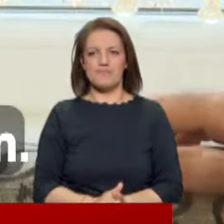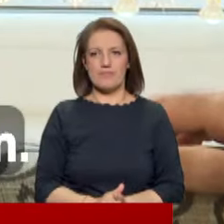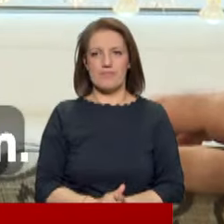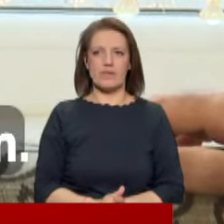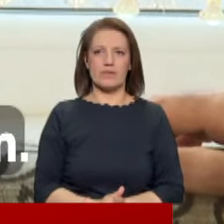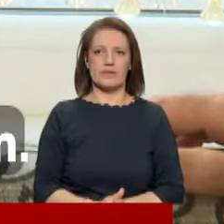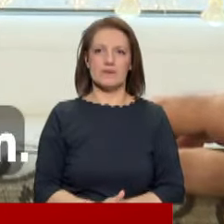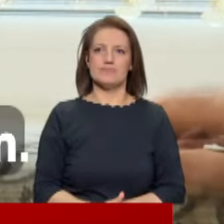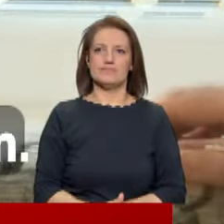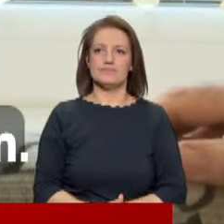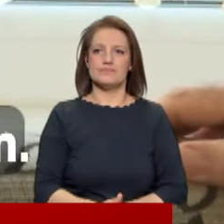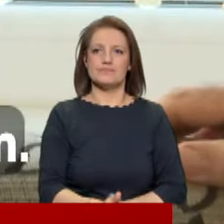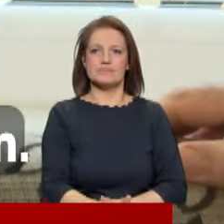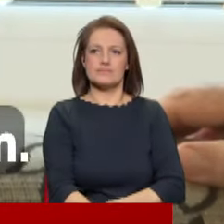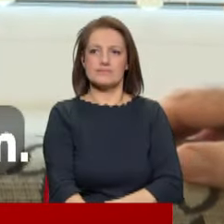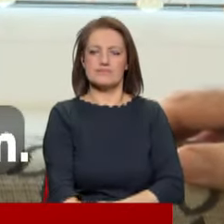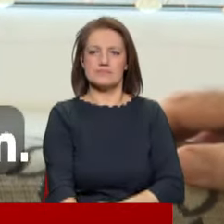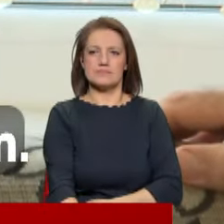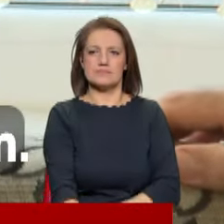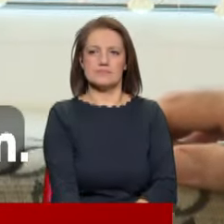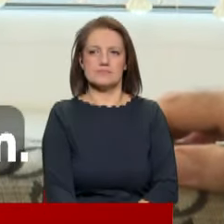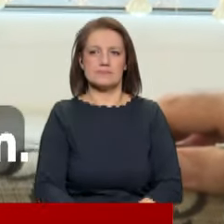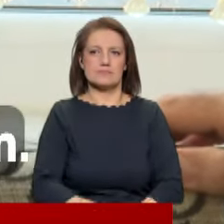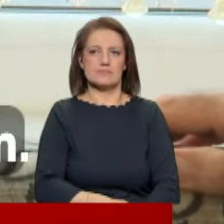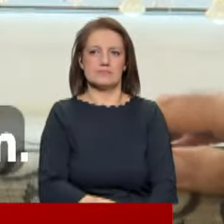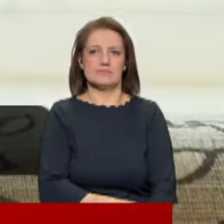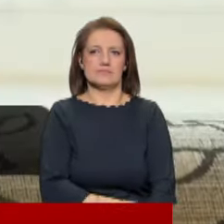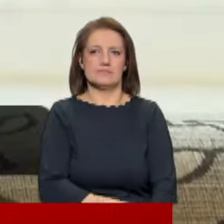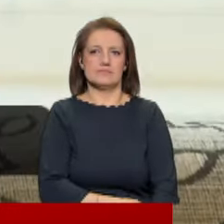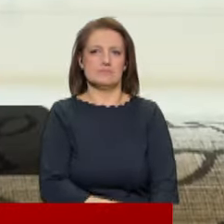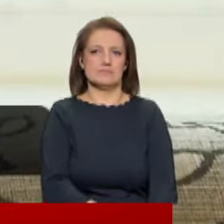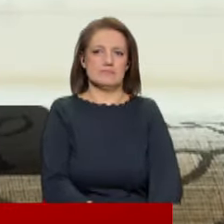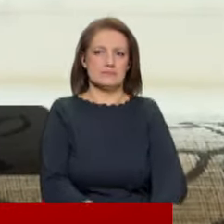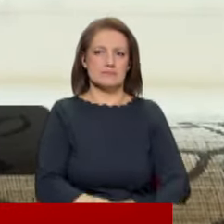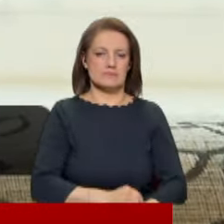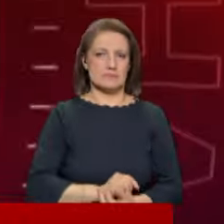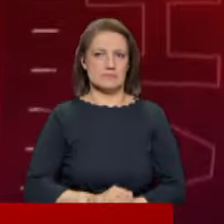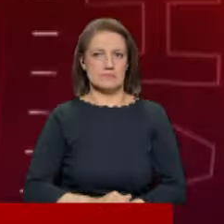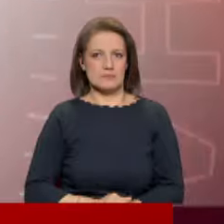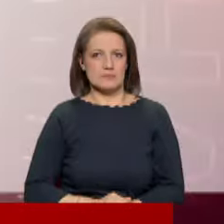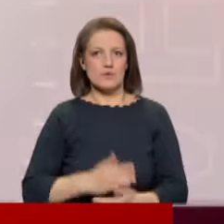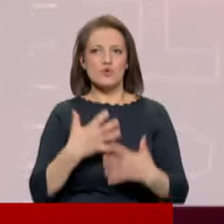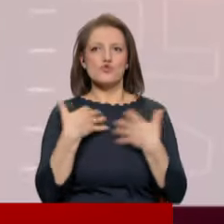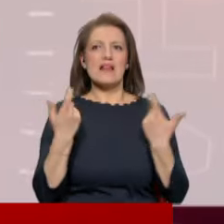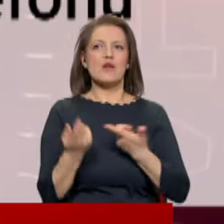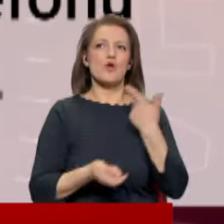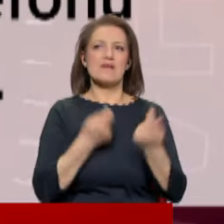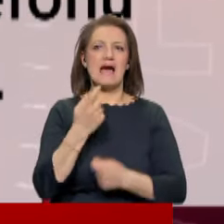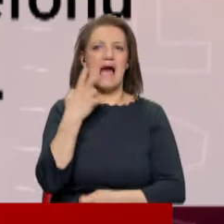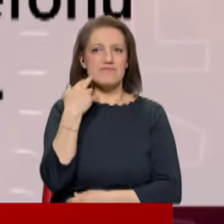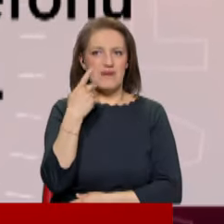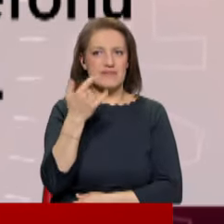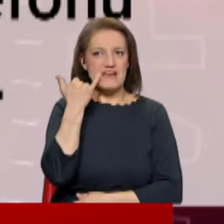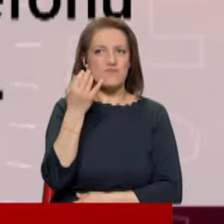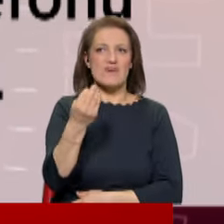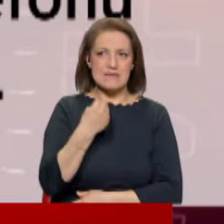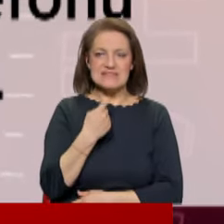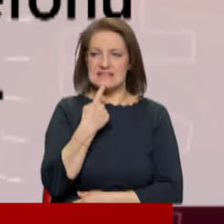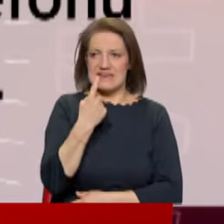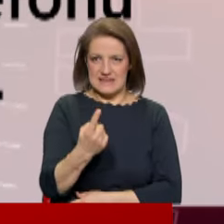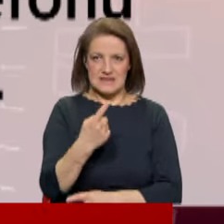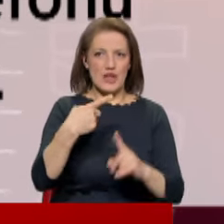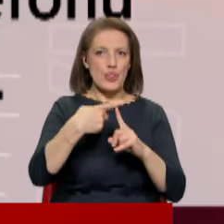hatırlıyorum. Şifremi hatırlamadım o an. Sonrası aldılar telefonu. Telefonum yok, nerede bilmiyorum. Güvenlik görevlisinin hanımefendi telefonu